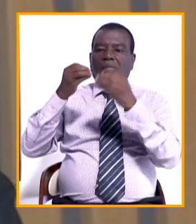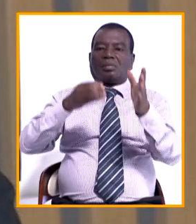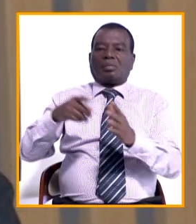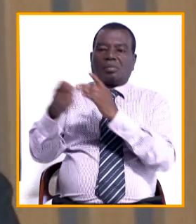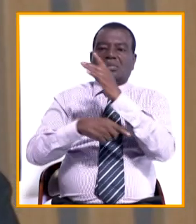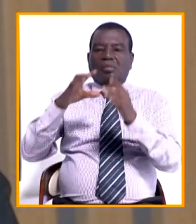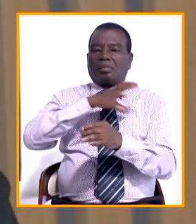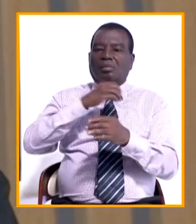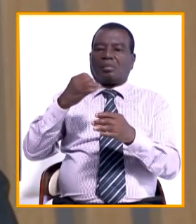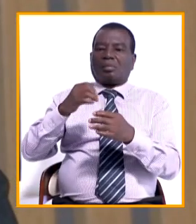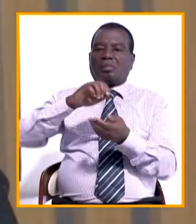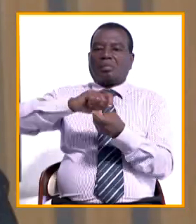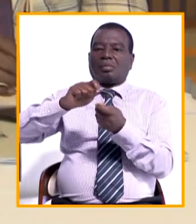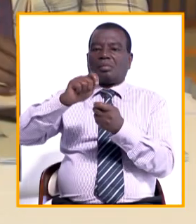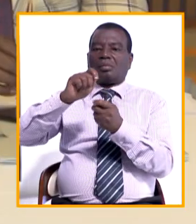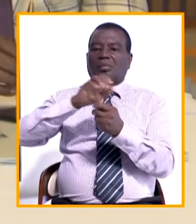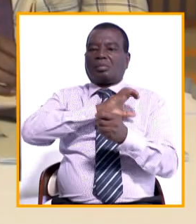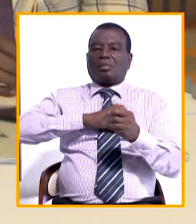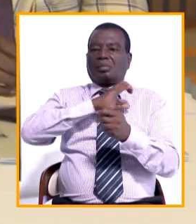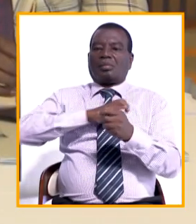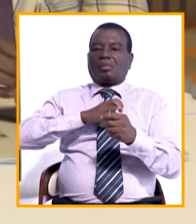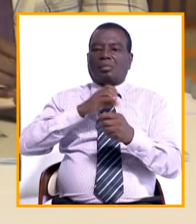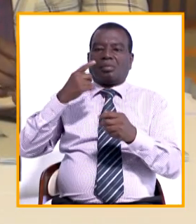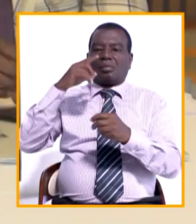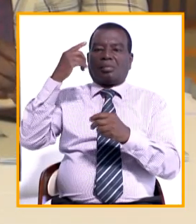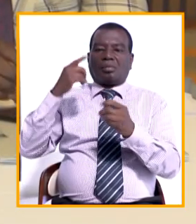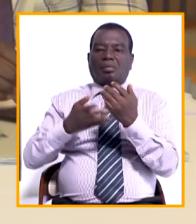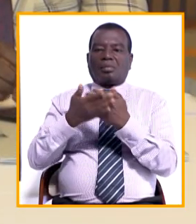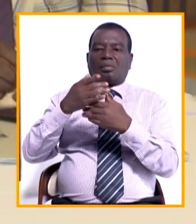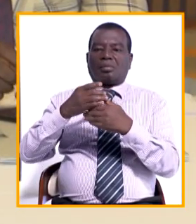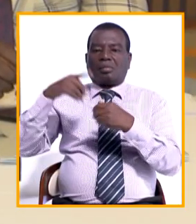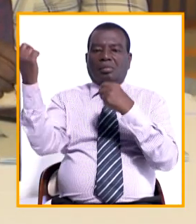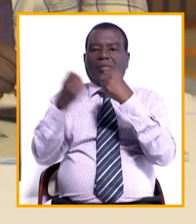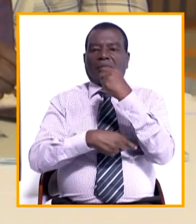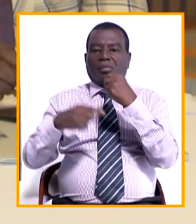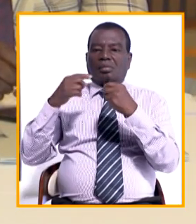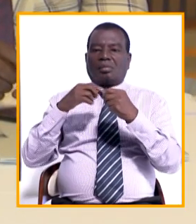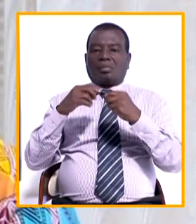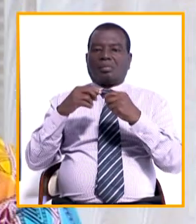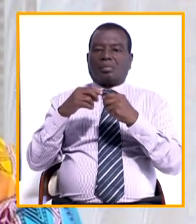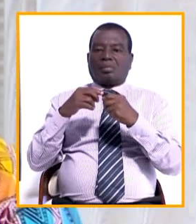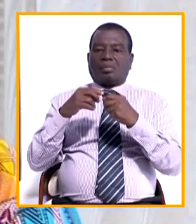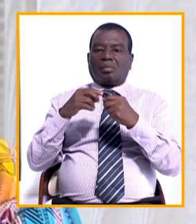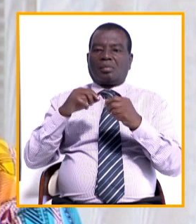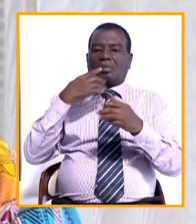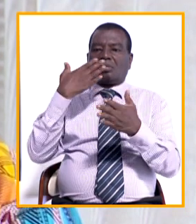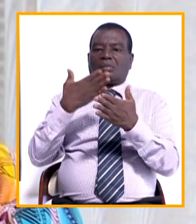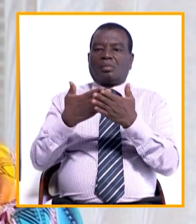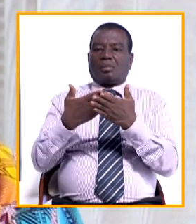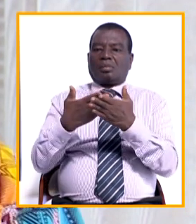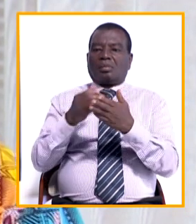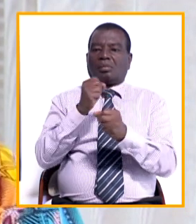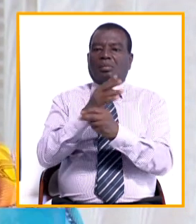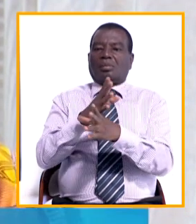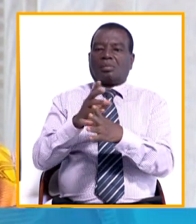des comportements délictueux sur le marché financier par l'établissement de sanctions proportionnées et dissuasives. Il était bon déjà